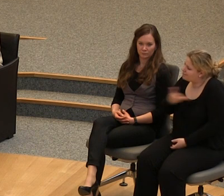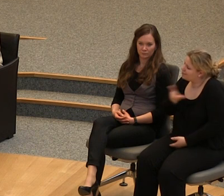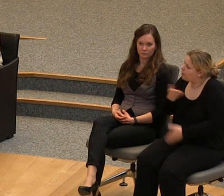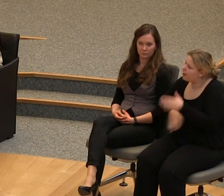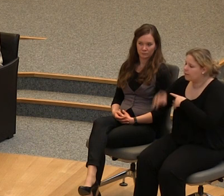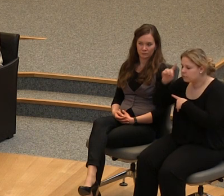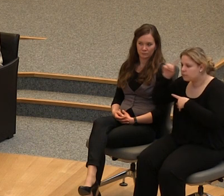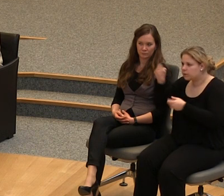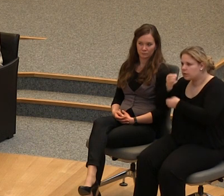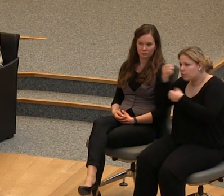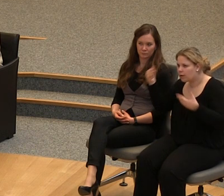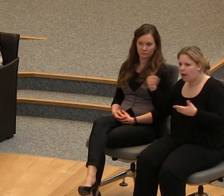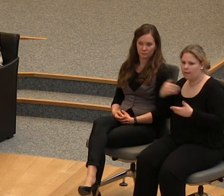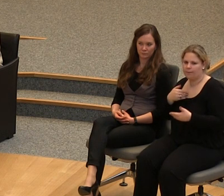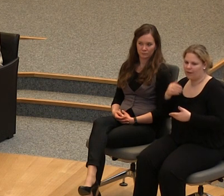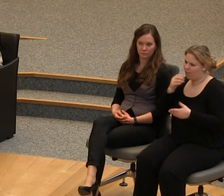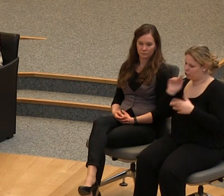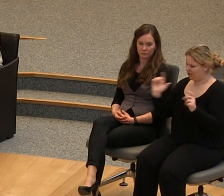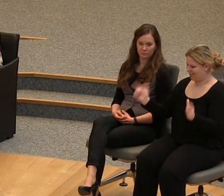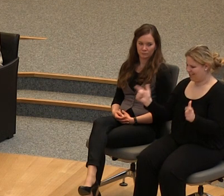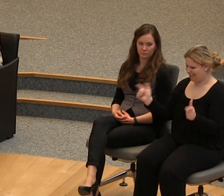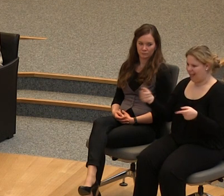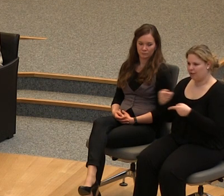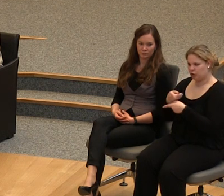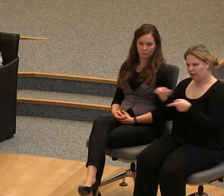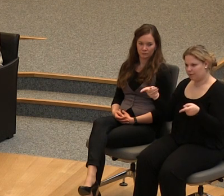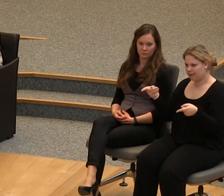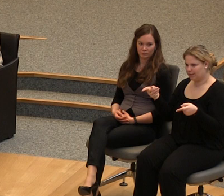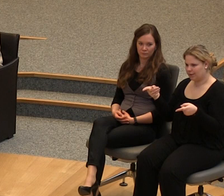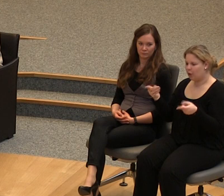wollen eine Gesellschaft, in der es normal ist, verschieden zu sein.